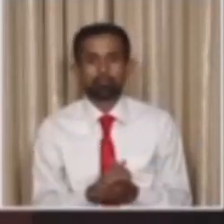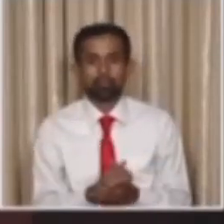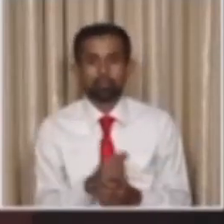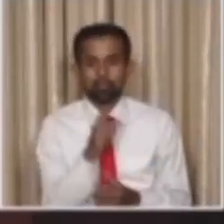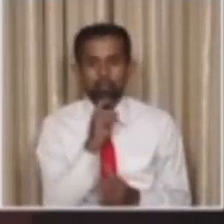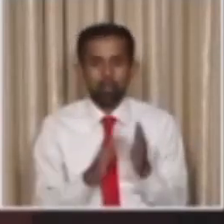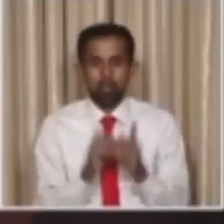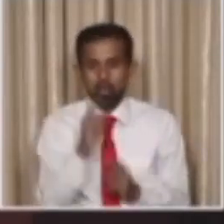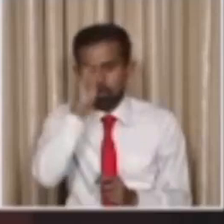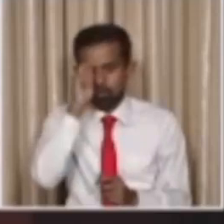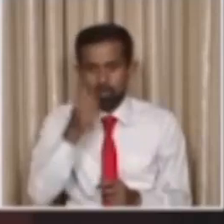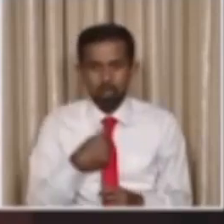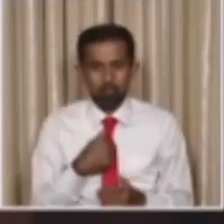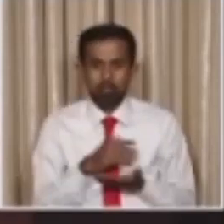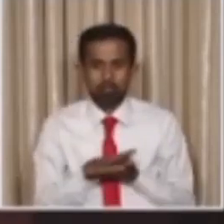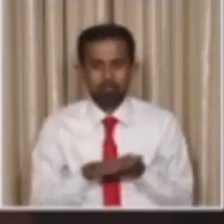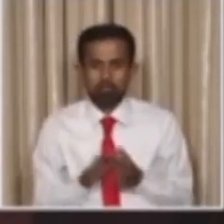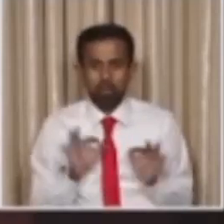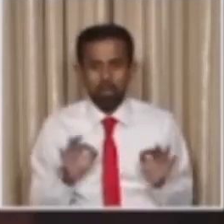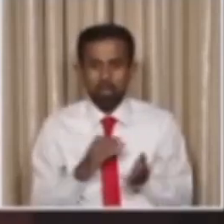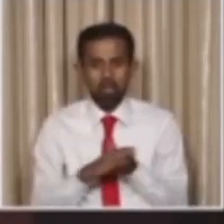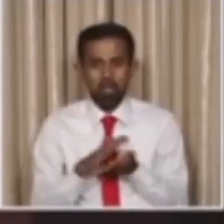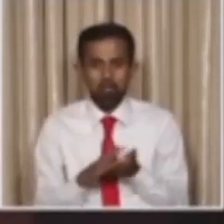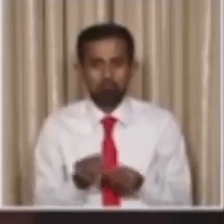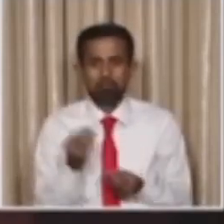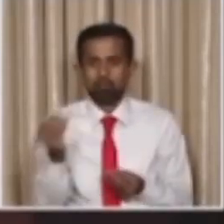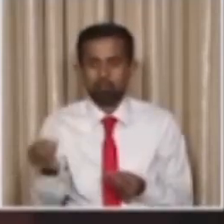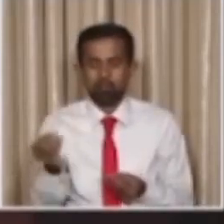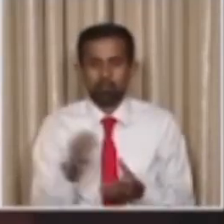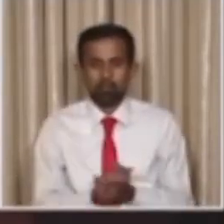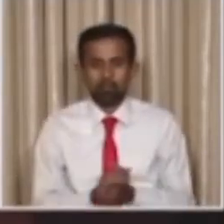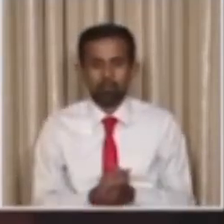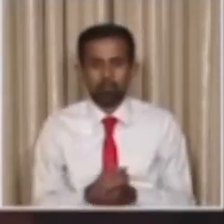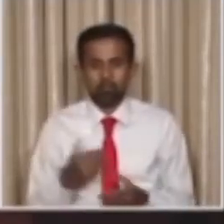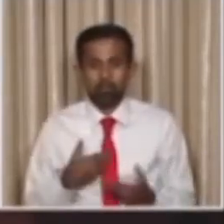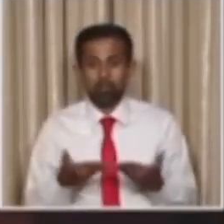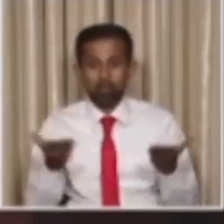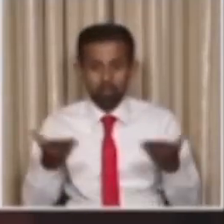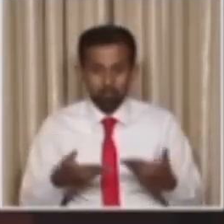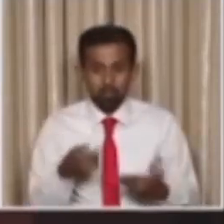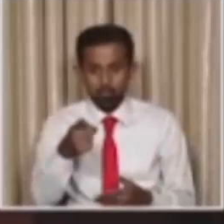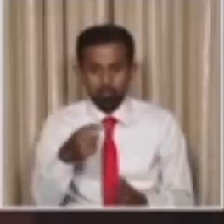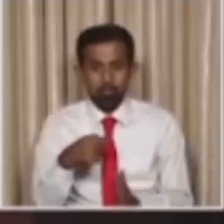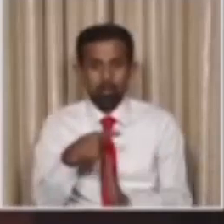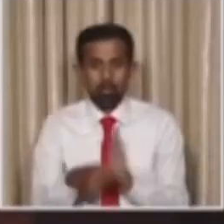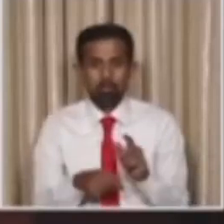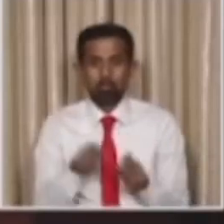අධිකරණ ඇමතුමා අපි සූදානම් සහයෝගය ලබා දෙන්න හැබැයි මම ආරාධනා කරනවා ඔබටත් මේ රටේ